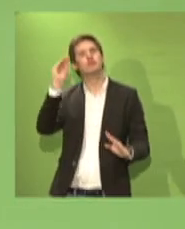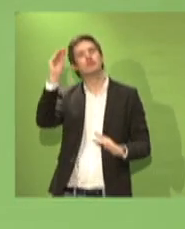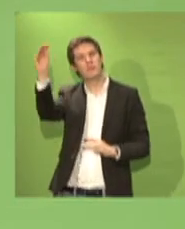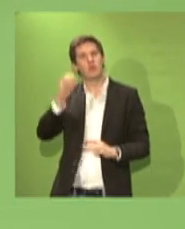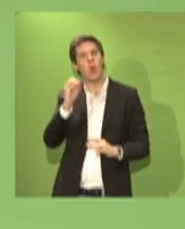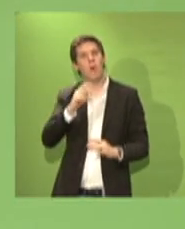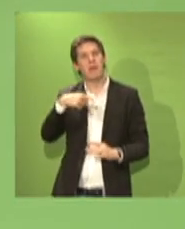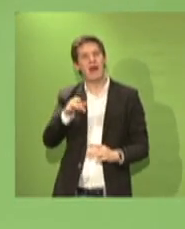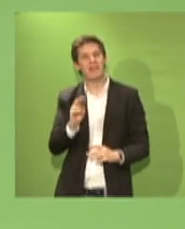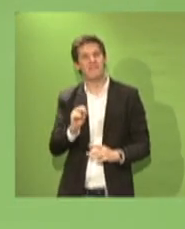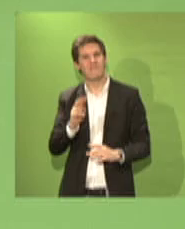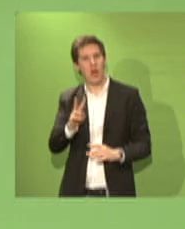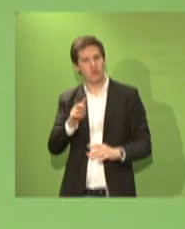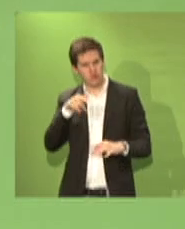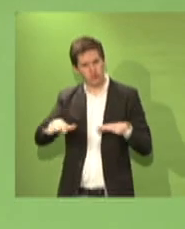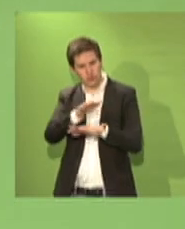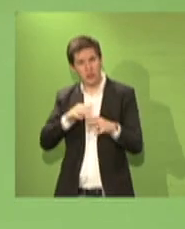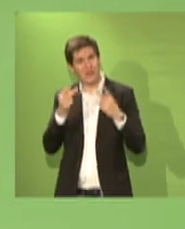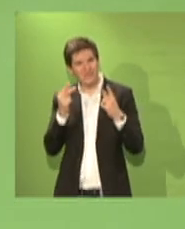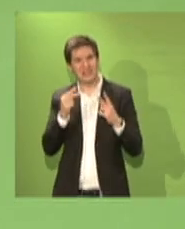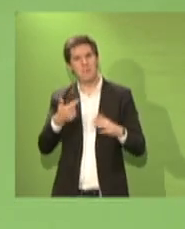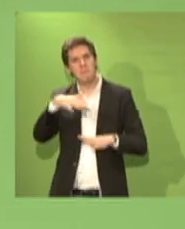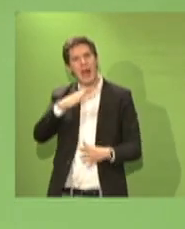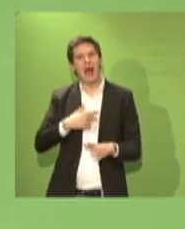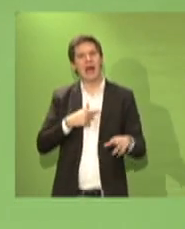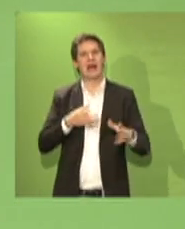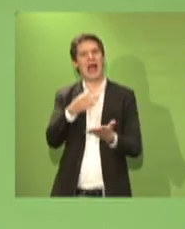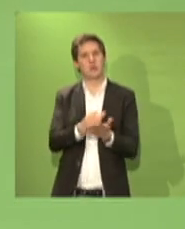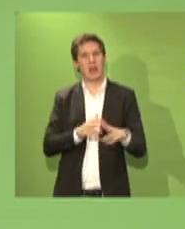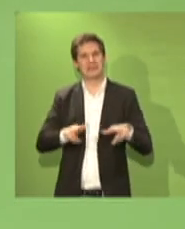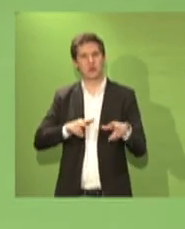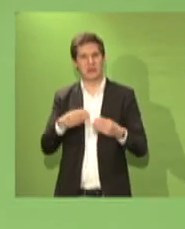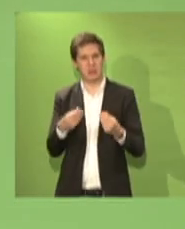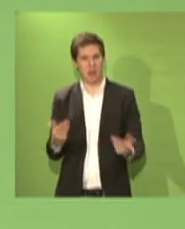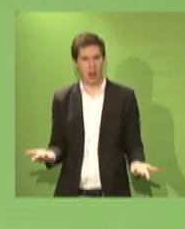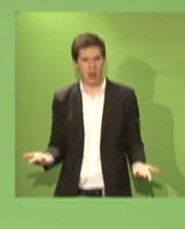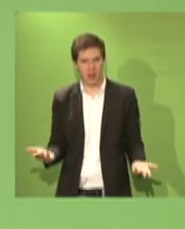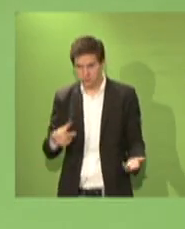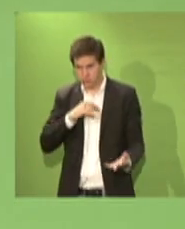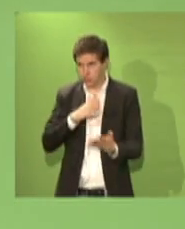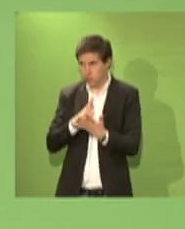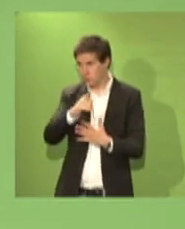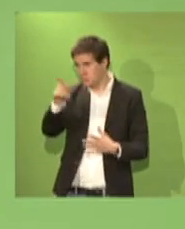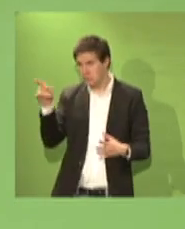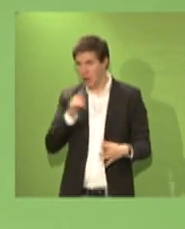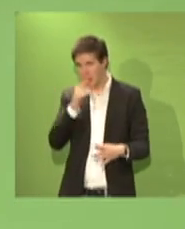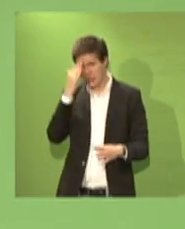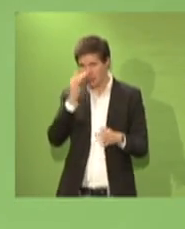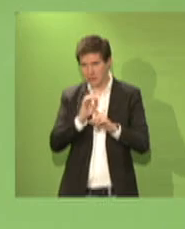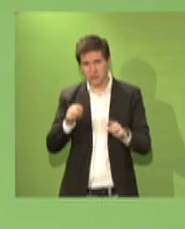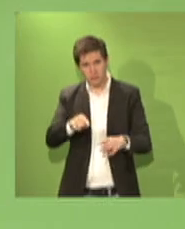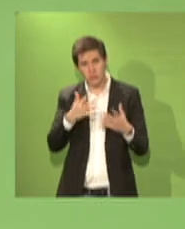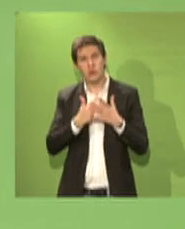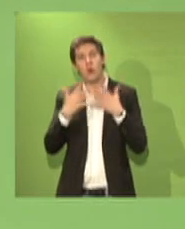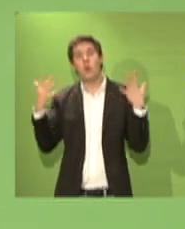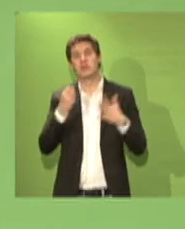ÖPNV, gerade im ländlichen Raum, ist die Zukunft der Regionalisierungsmittel. Das ist vielen von uns nicht ganz, glaube ich, nicht ganz klar. Das wird ein ganz wichtiger